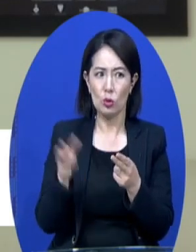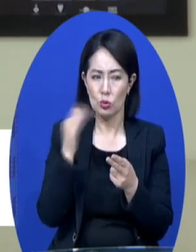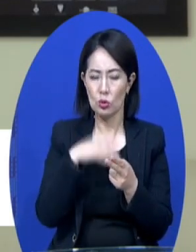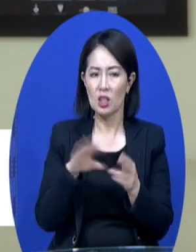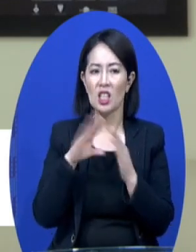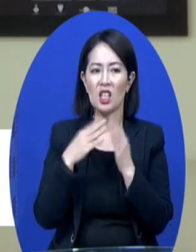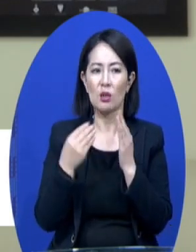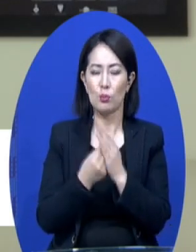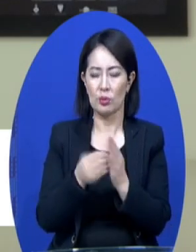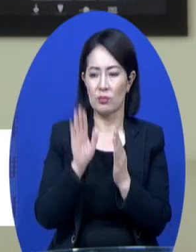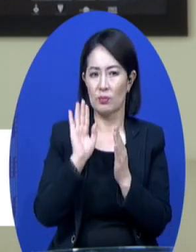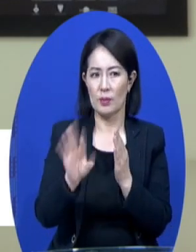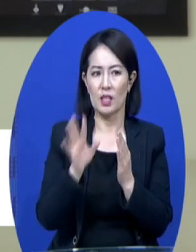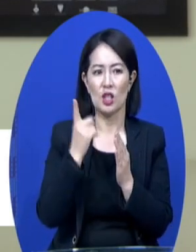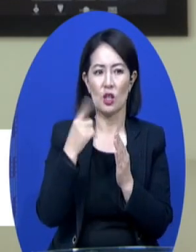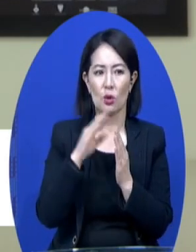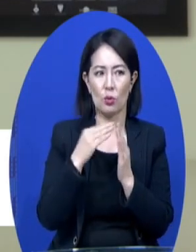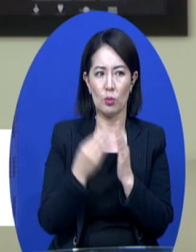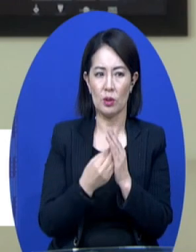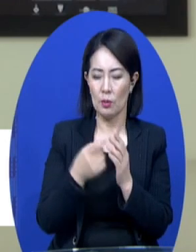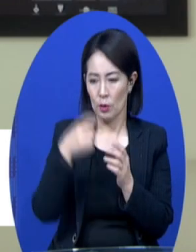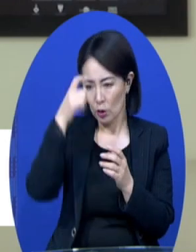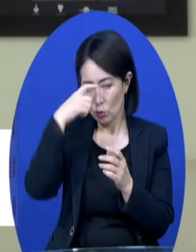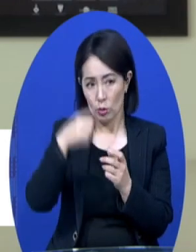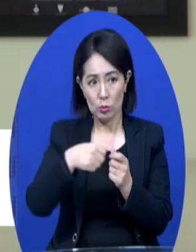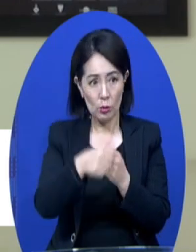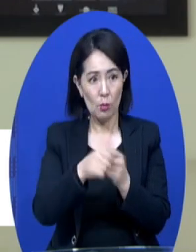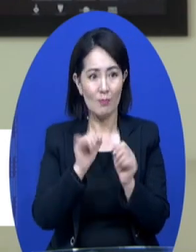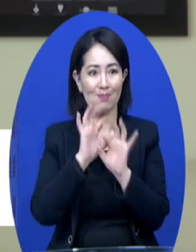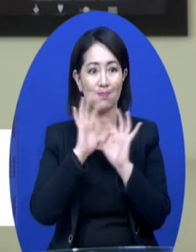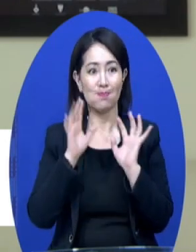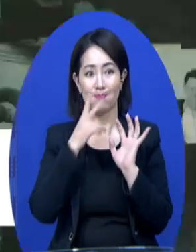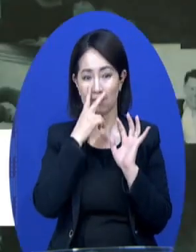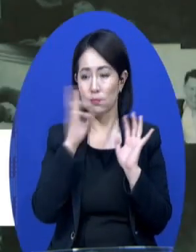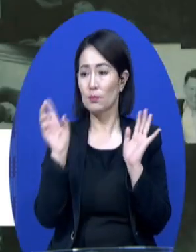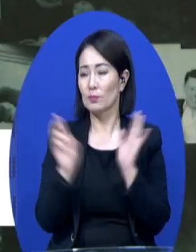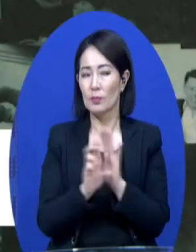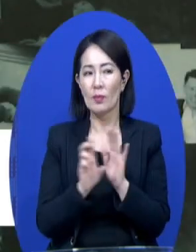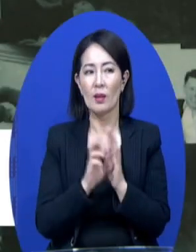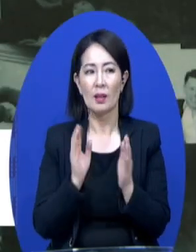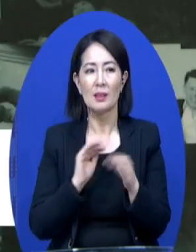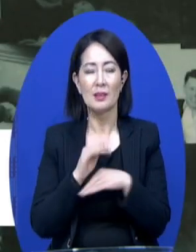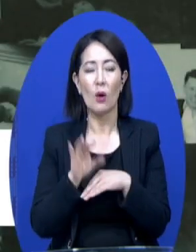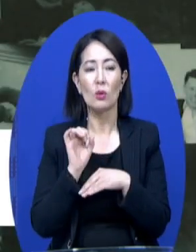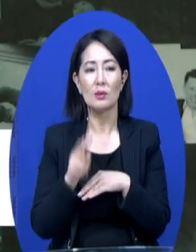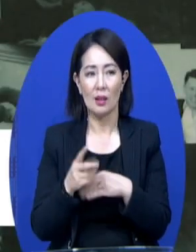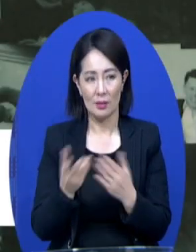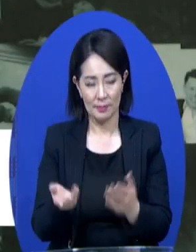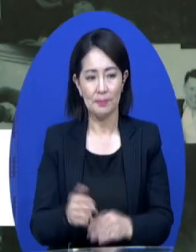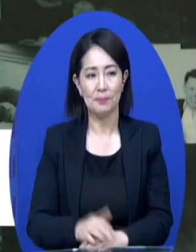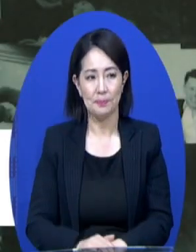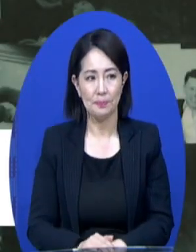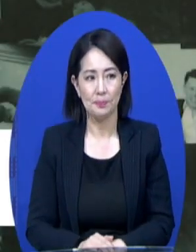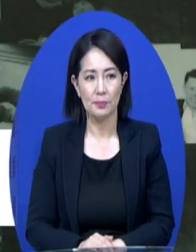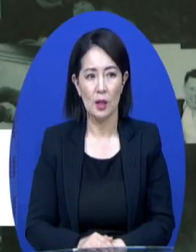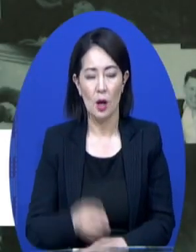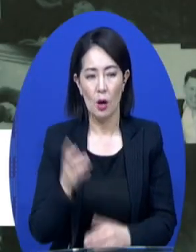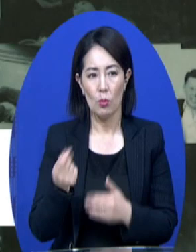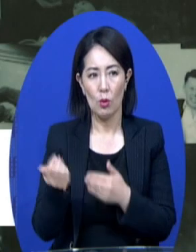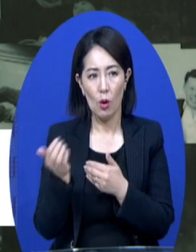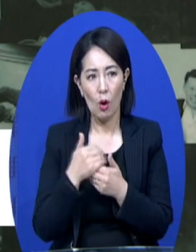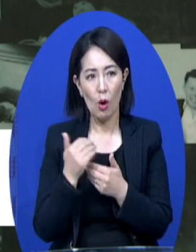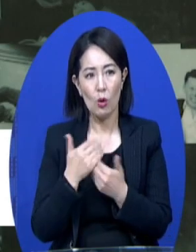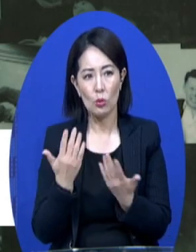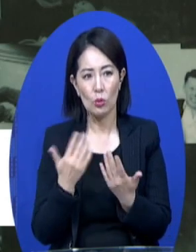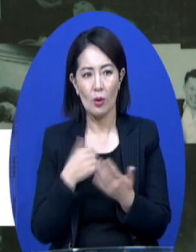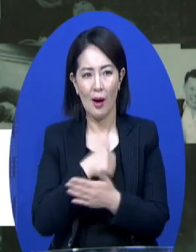нөгөө гэр бүлэрээ яг нөгөө нэг хин төрөөсөө төлөөл яг бөөндөө үзэх нэг юм одоо бас давуу талыг бүрдүүлчих чагаа гэсэн. Орлогын хувьд болохоор зэрэг